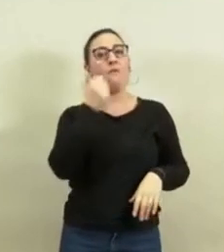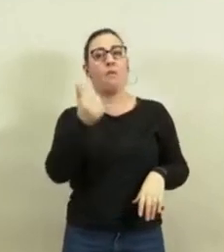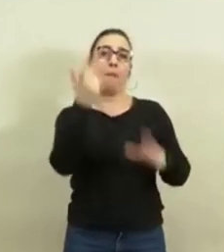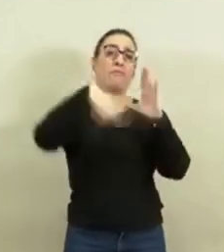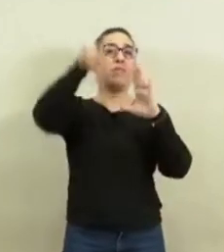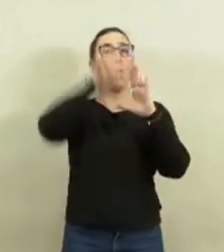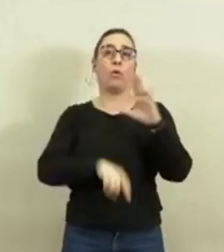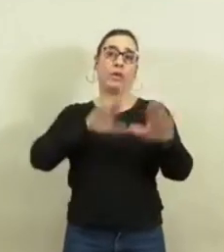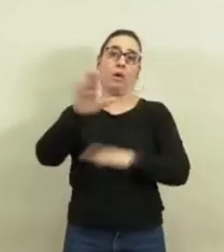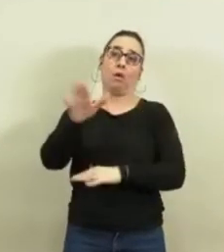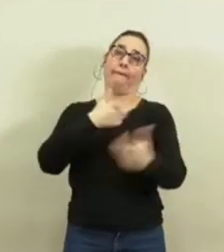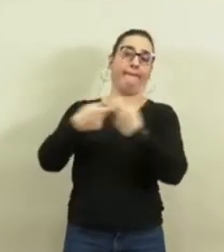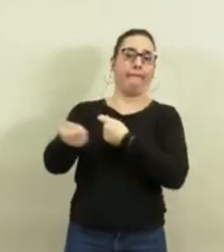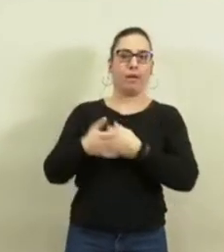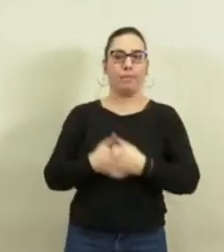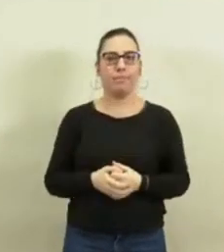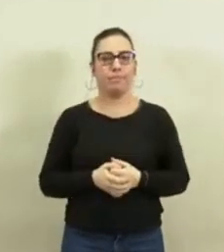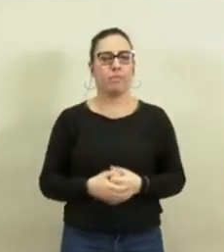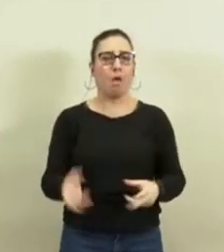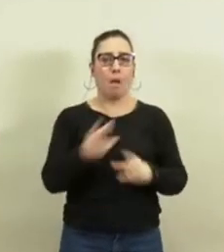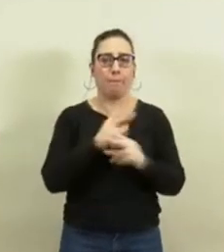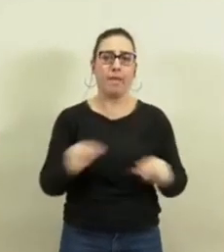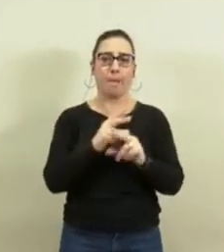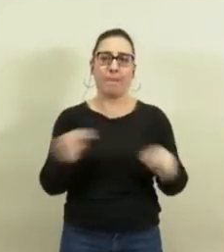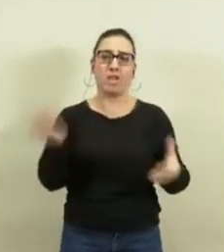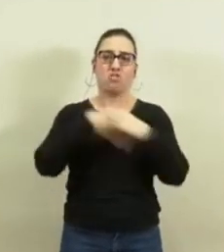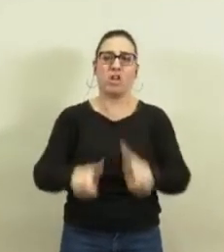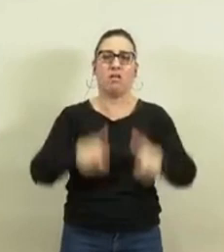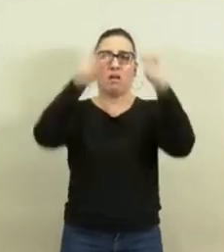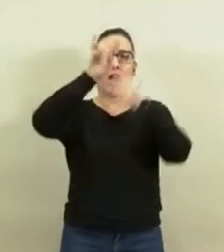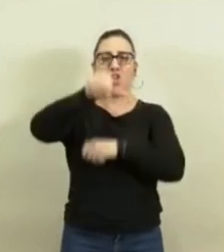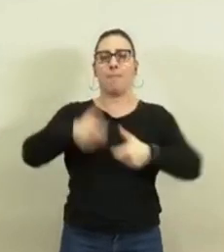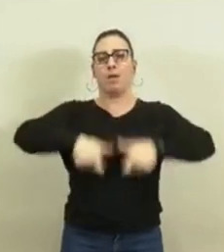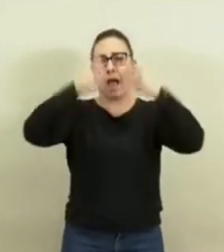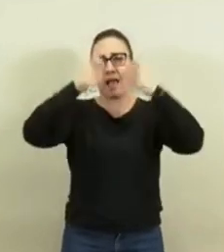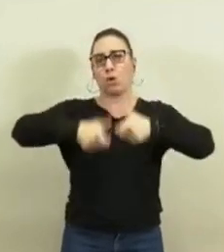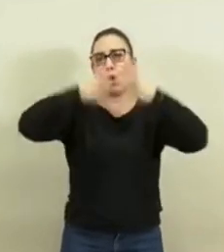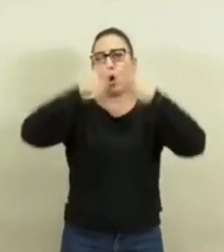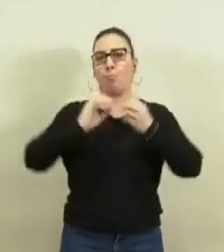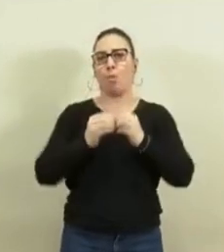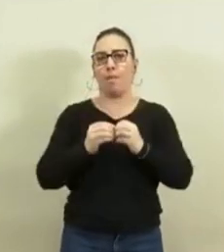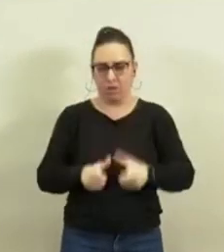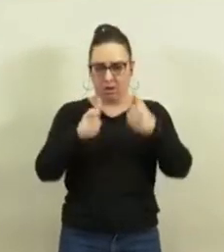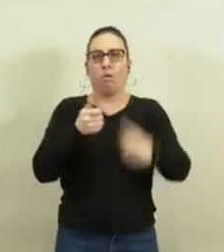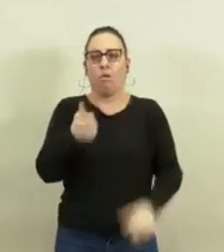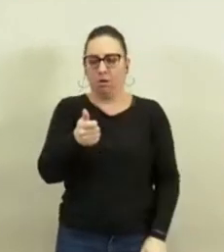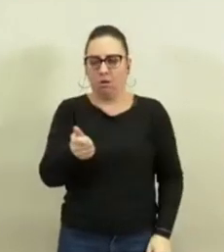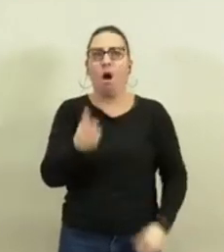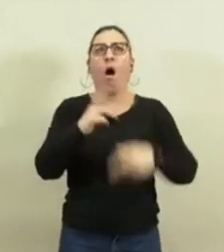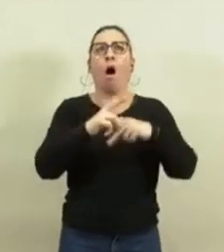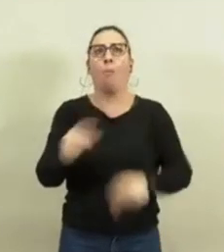matière. Rien sur les pannes récurrentes d'ascenseurs dans les logements sociaux, notamment qui laissent régulièrement des personnes en situation de